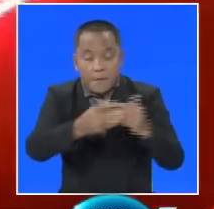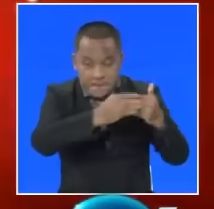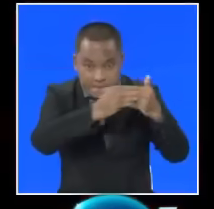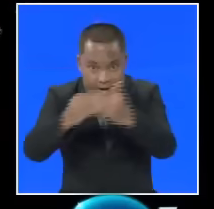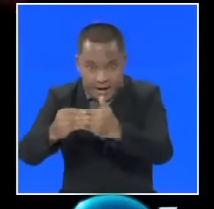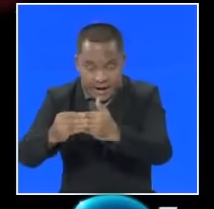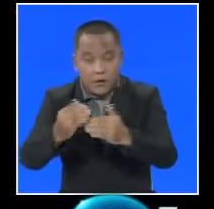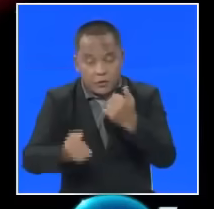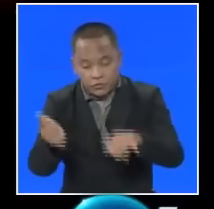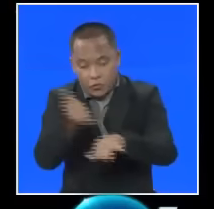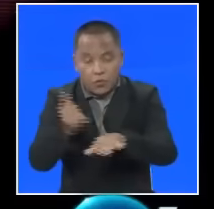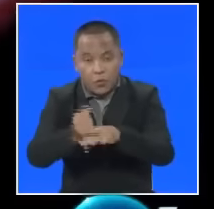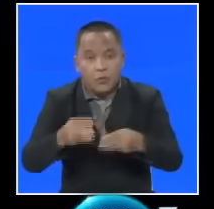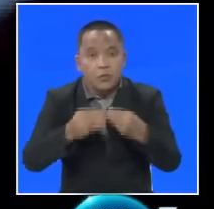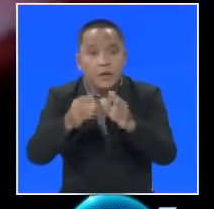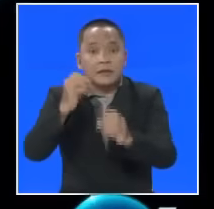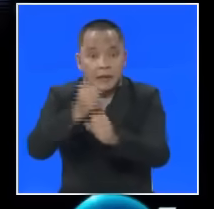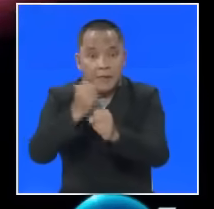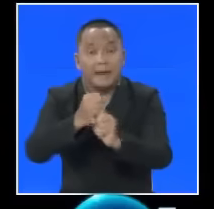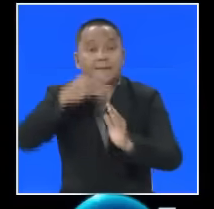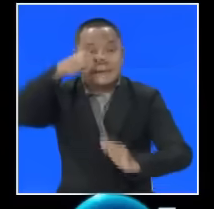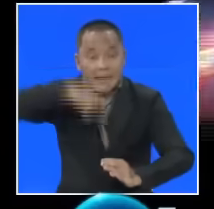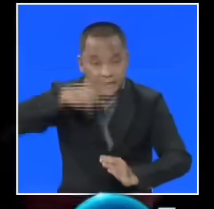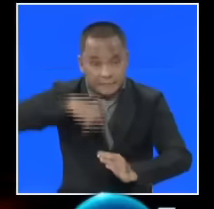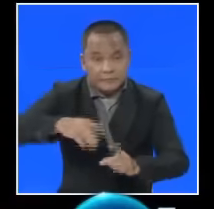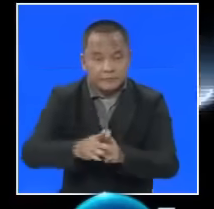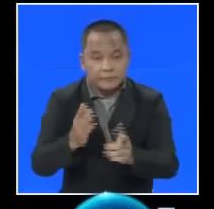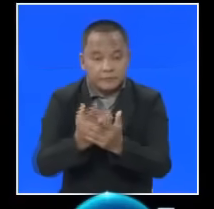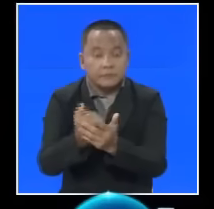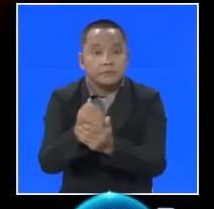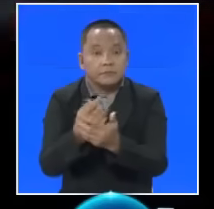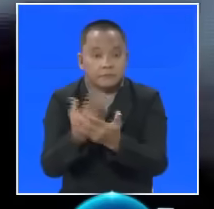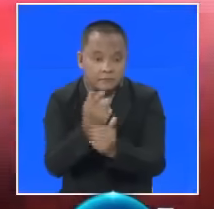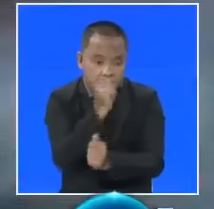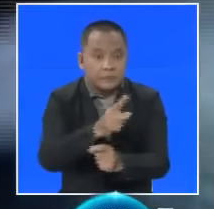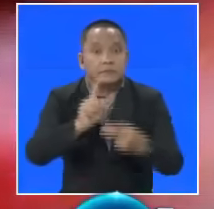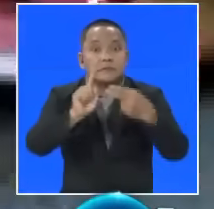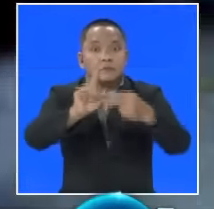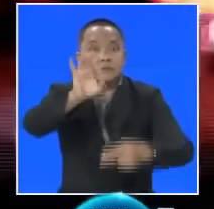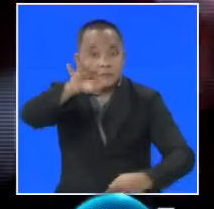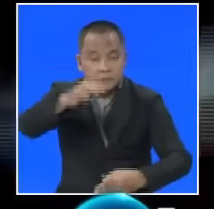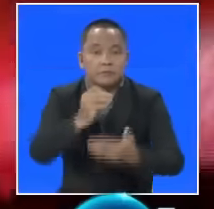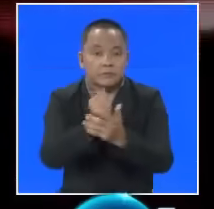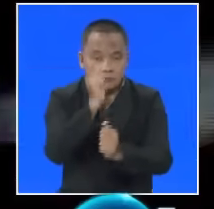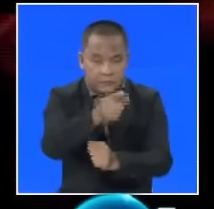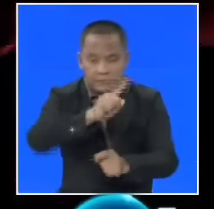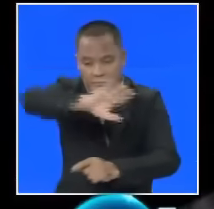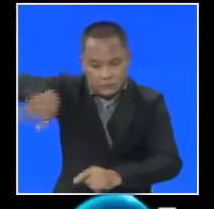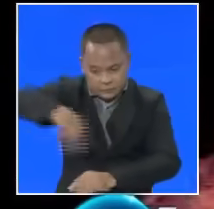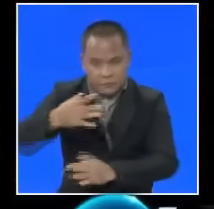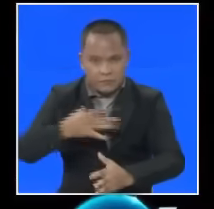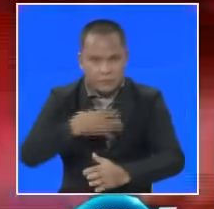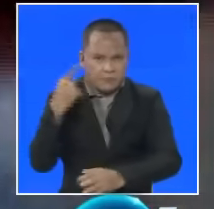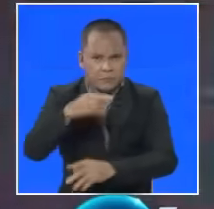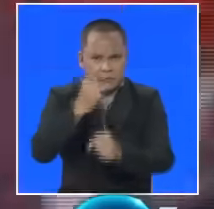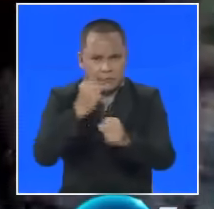ออกมาขึ้นรถเพื่อนำพาเข้ามาทำงานในประเทศไทยเสียค่าใช้จ่ายจำนวน 19,000 บาทซึ่งทุกคนต้องการเดินท